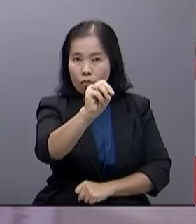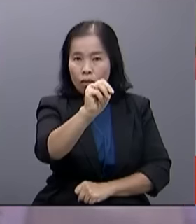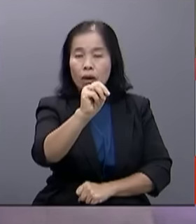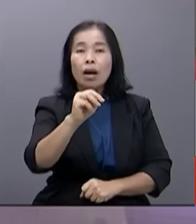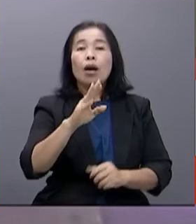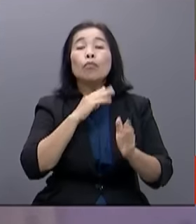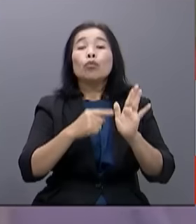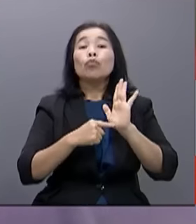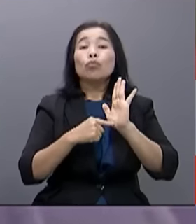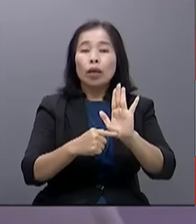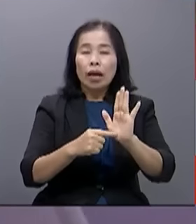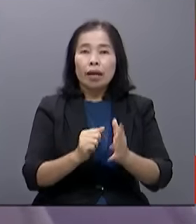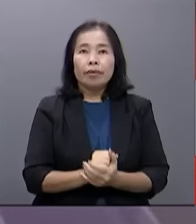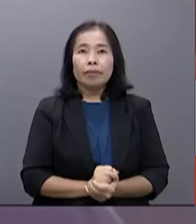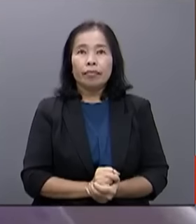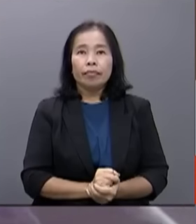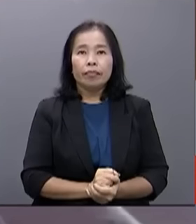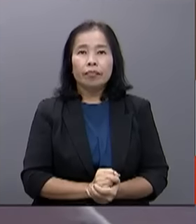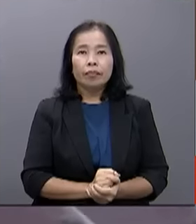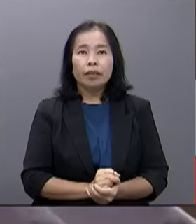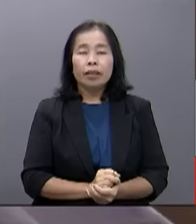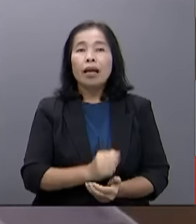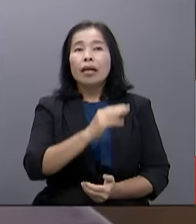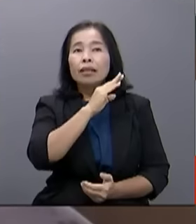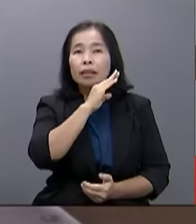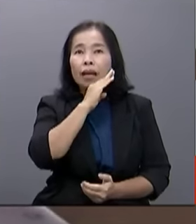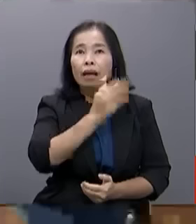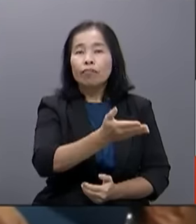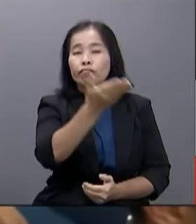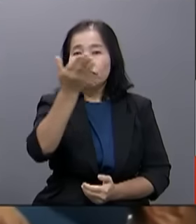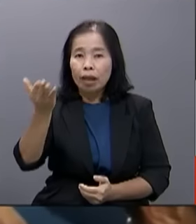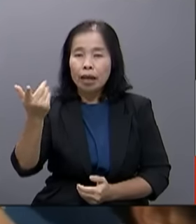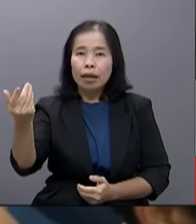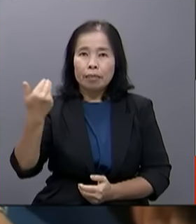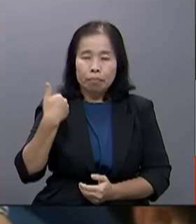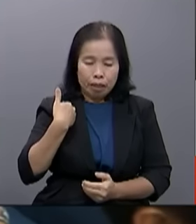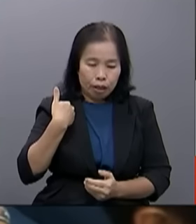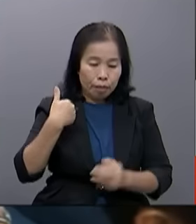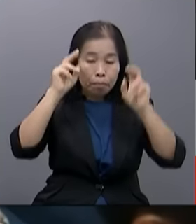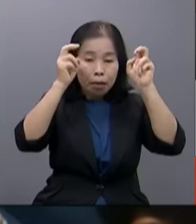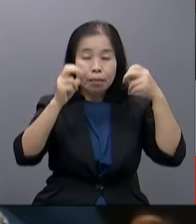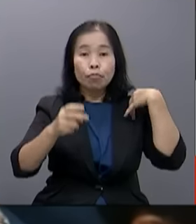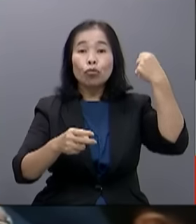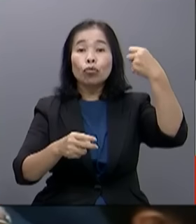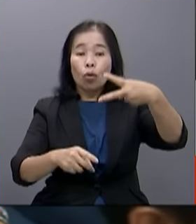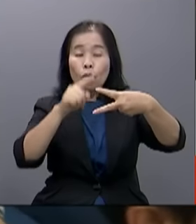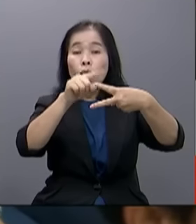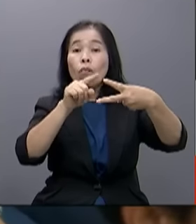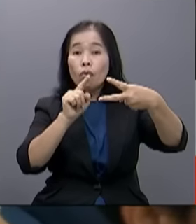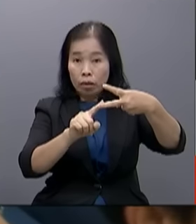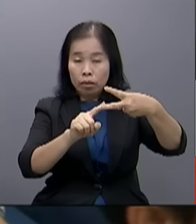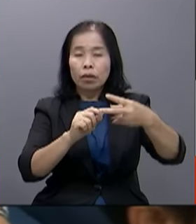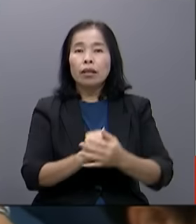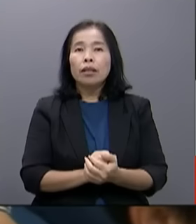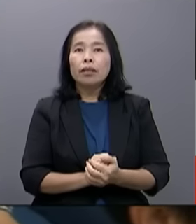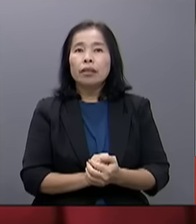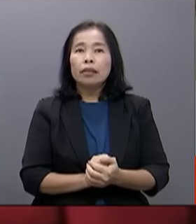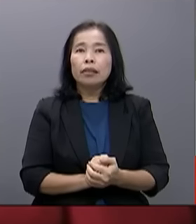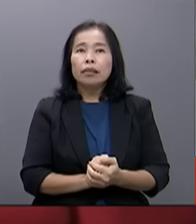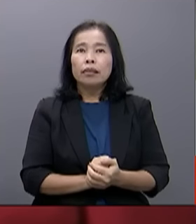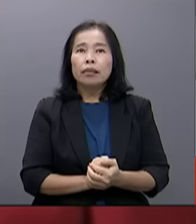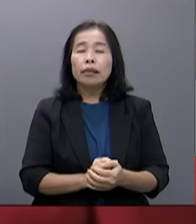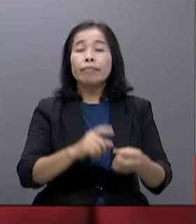นักงานเลขาธิการนายกรัฐมนตรีหาลือไป2ประเด็นนะครับหาลือไปว่าต้องนำความกราบ